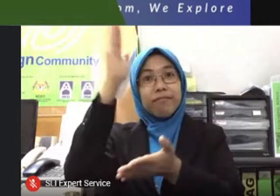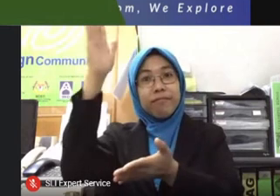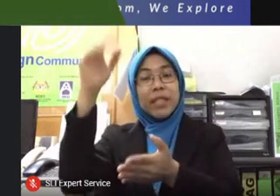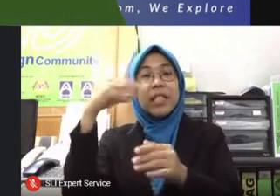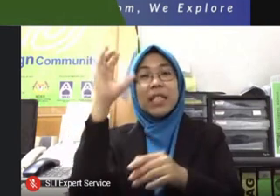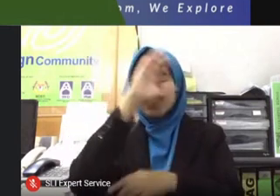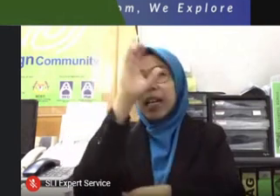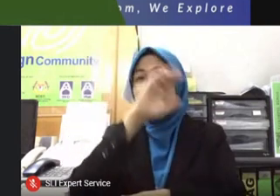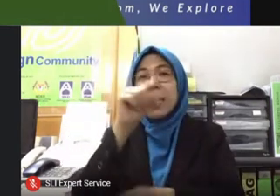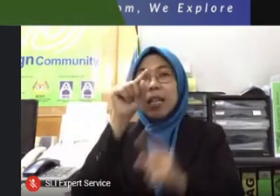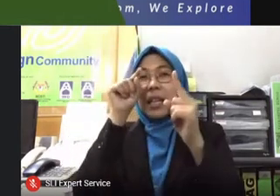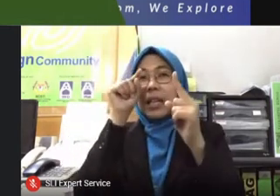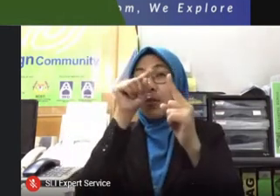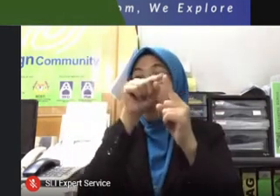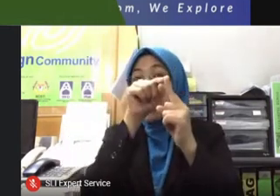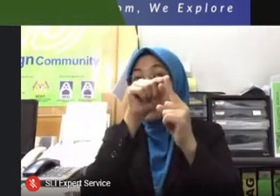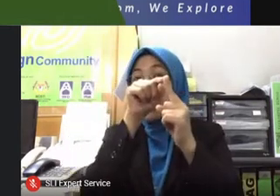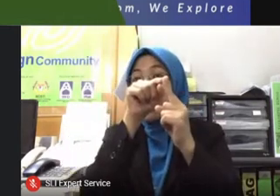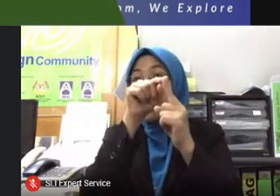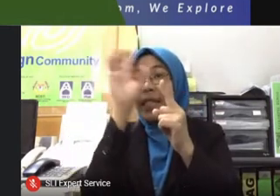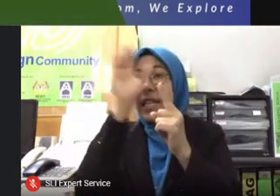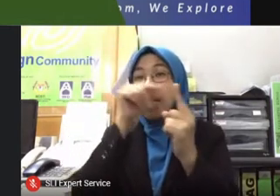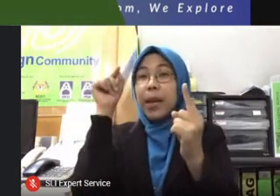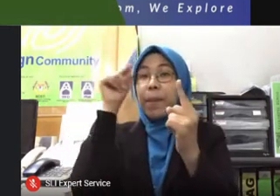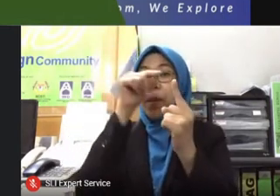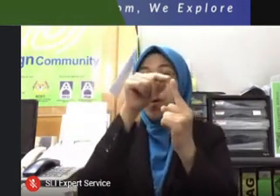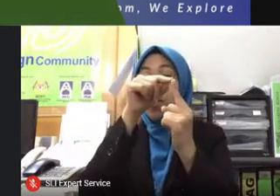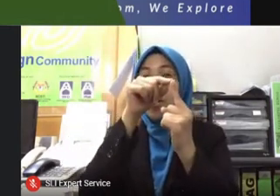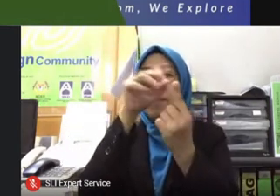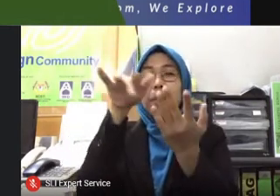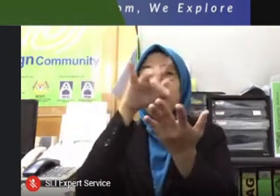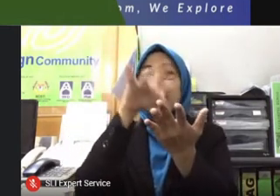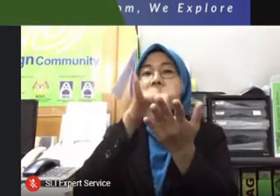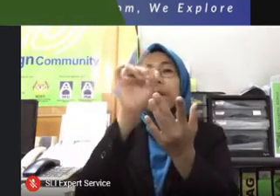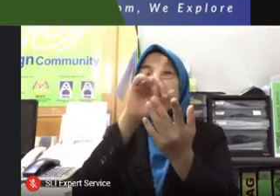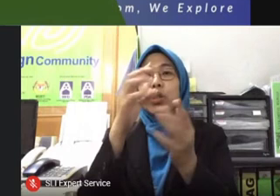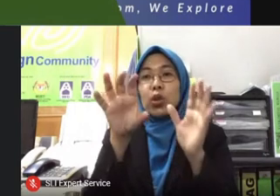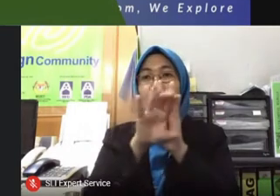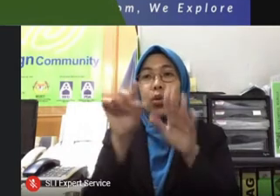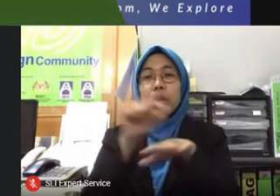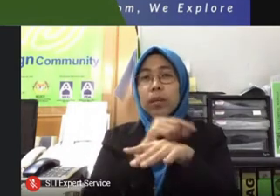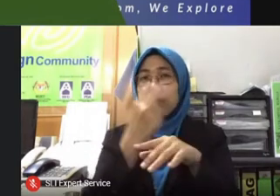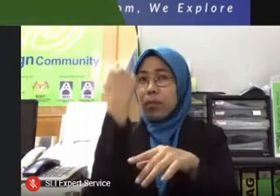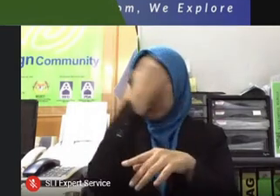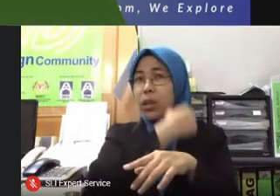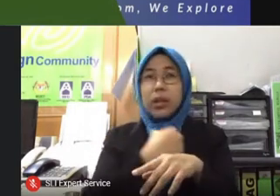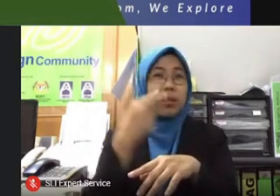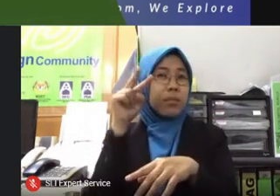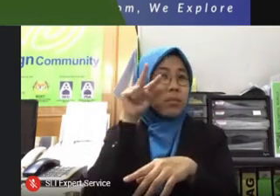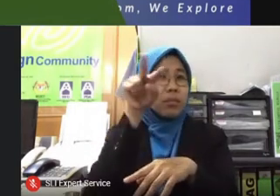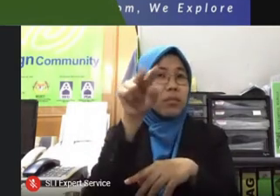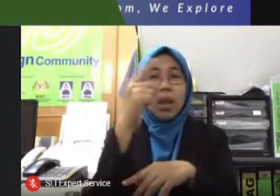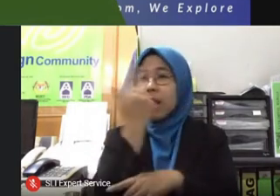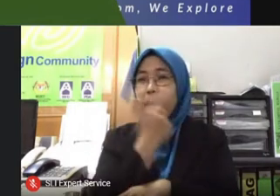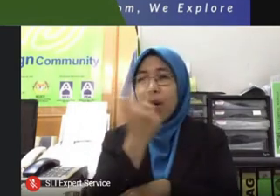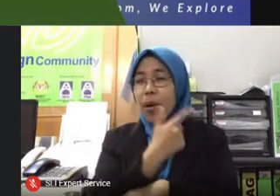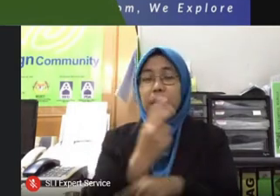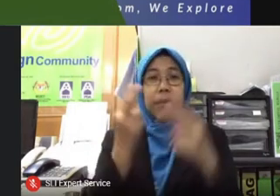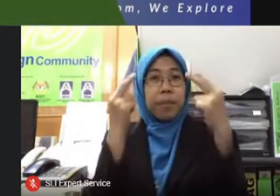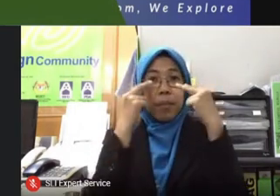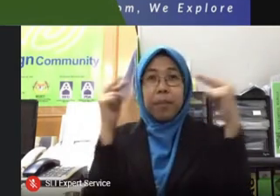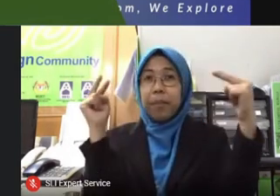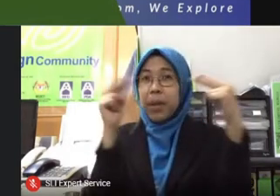cari satu titik central point yang kita nak guna. Contohnya, kita tak nak tengok muka dia, kita tak nak tengok mata